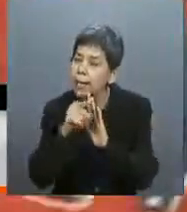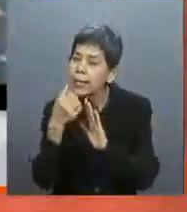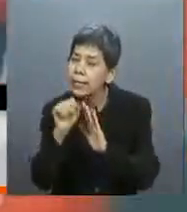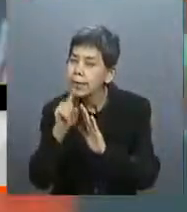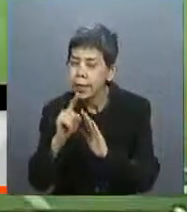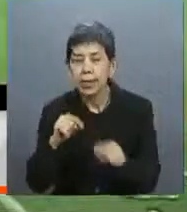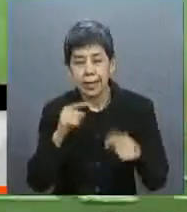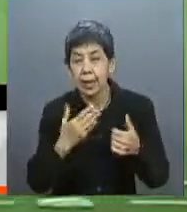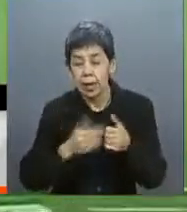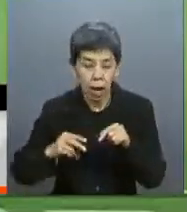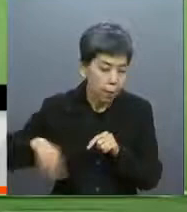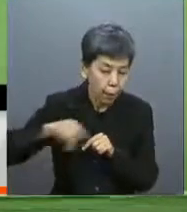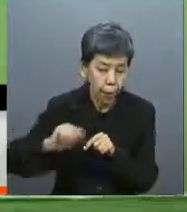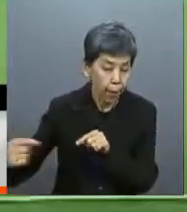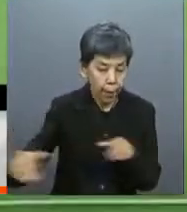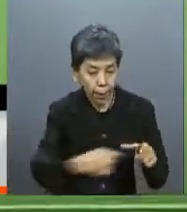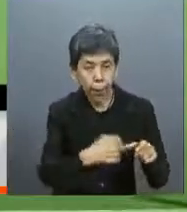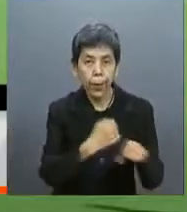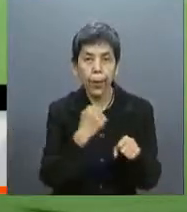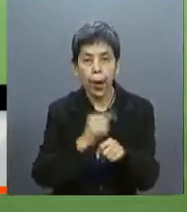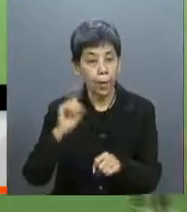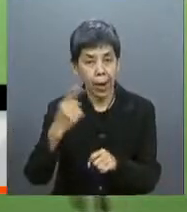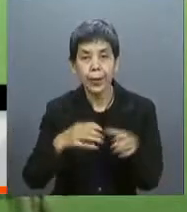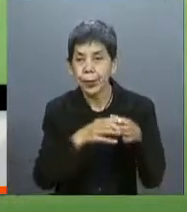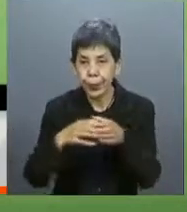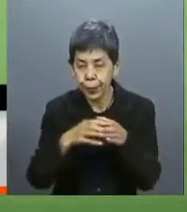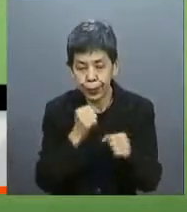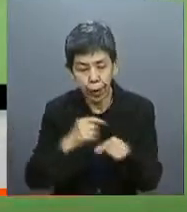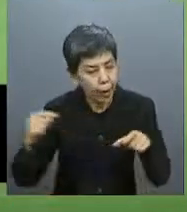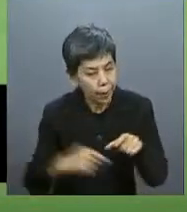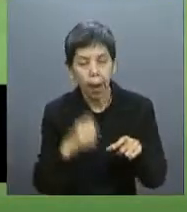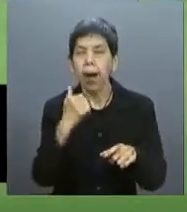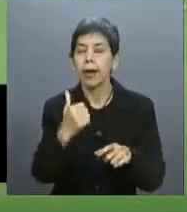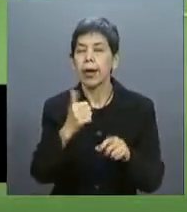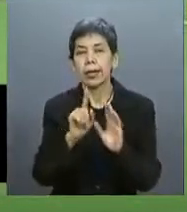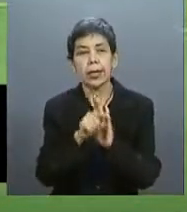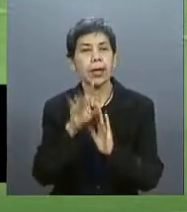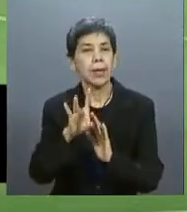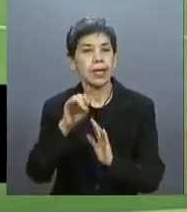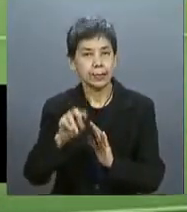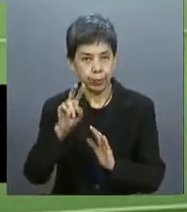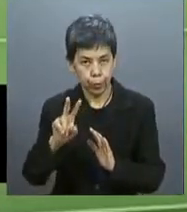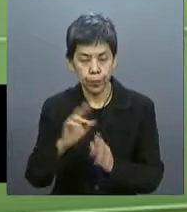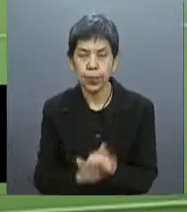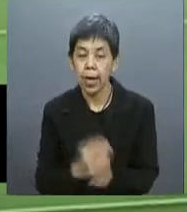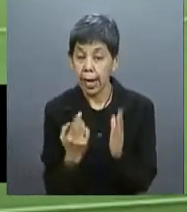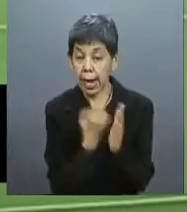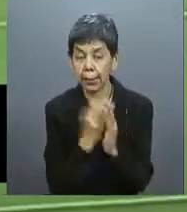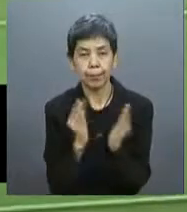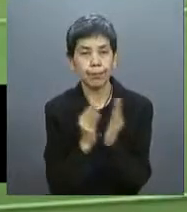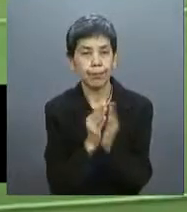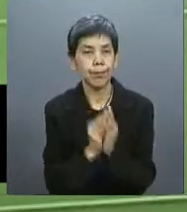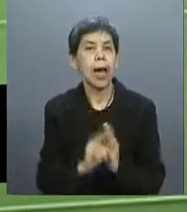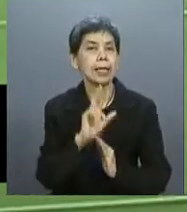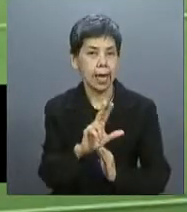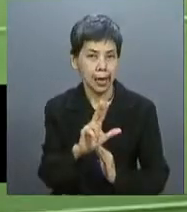11แล้วก็เฮอร์เบอร์ตี้จ่ายให้ยานิกยาโลนักเตะใหม่ของทีมทำประตูย้ำชัยชนะนาทีที่82ราชบุรีเก็บ3แ